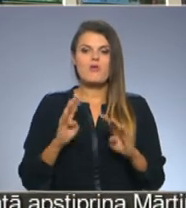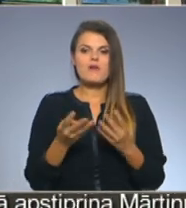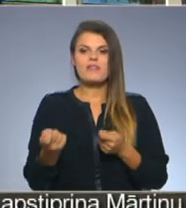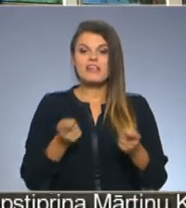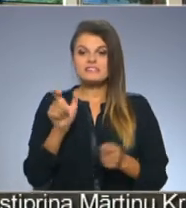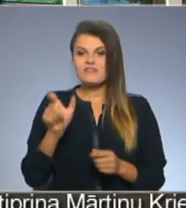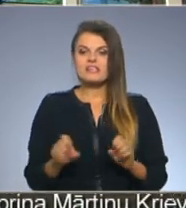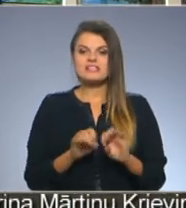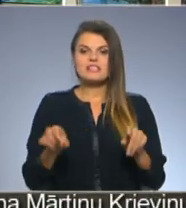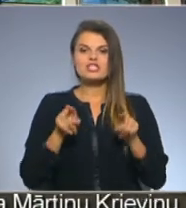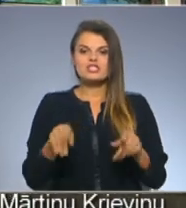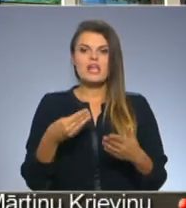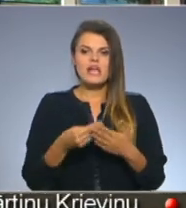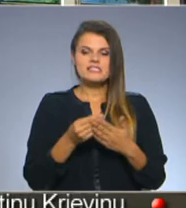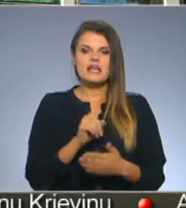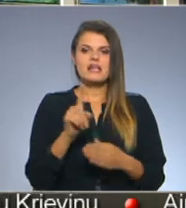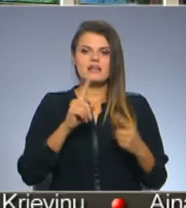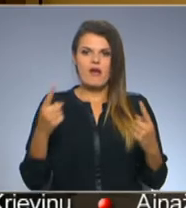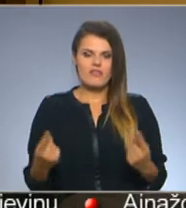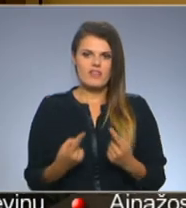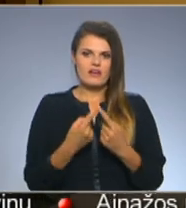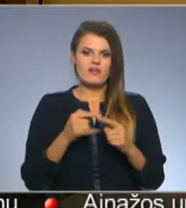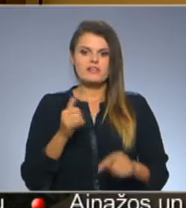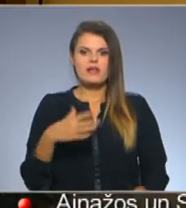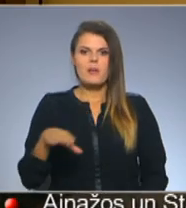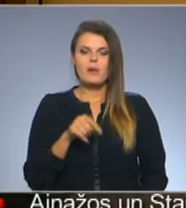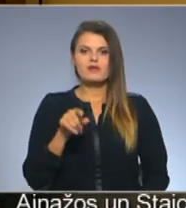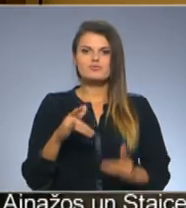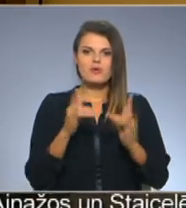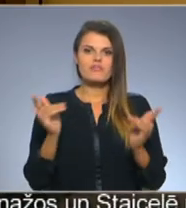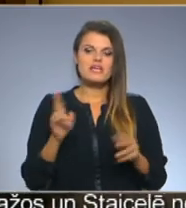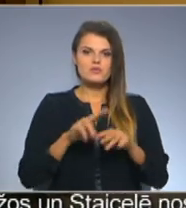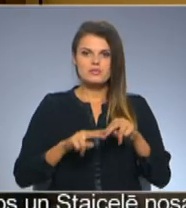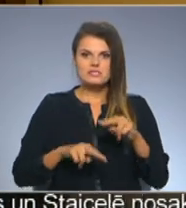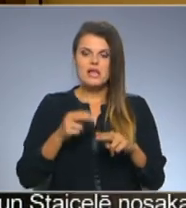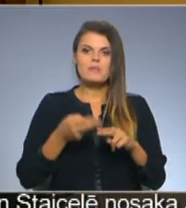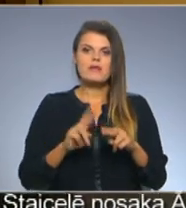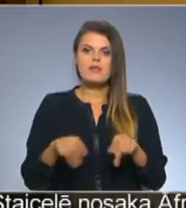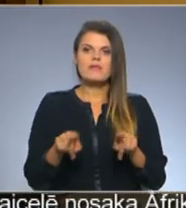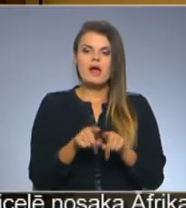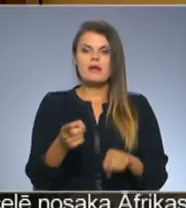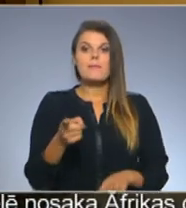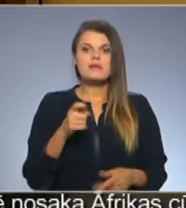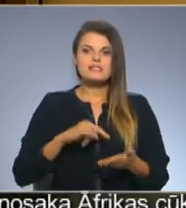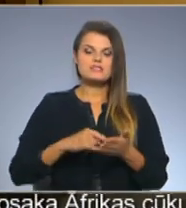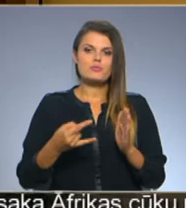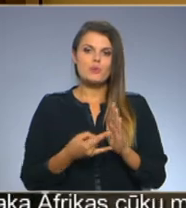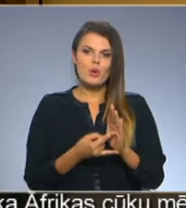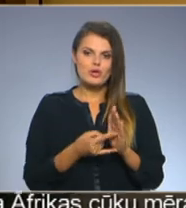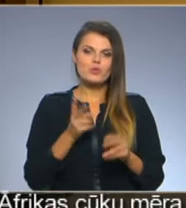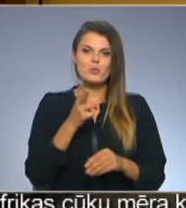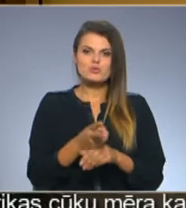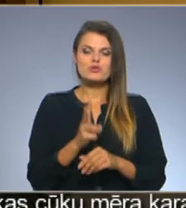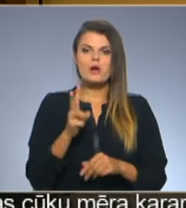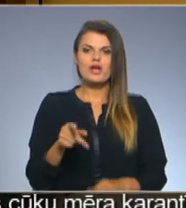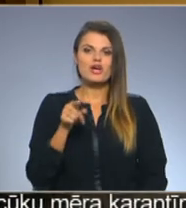skaidro, ka šāda cena esot adekvāta. Ja mēs šo tiltu ceļam, tad arī bija prasība projektēšanas uzdevumā,